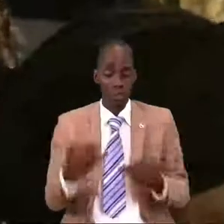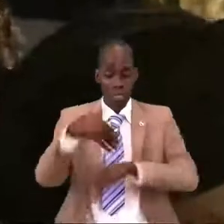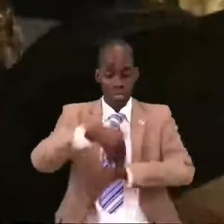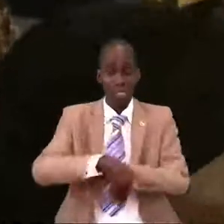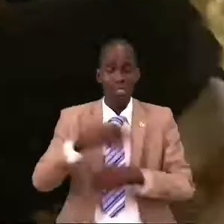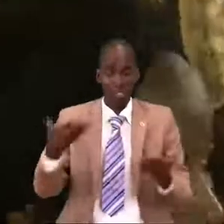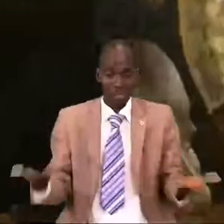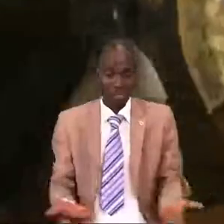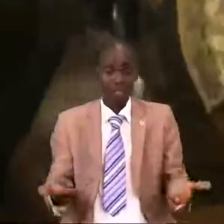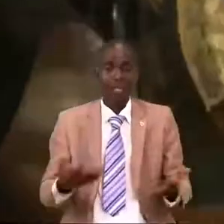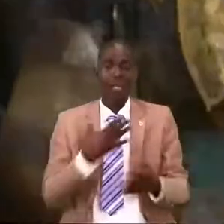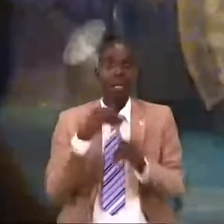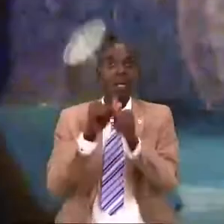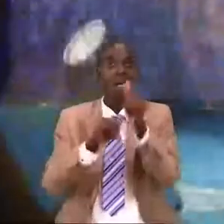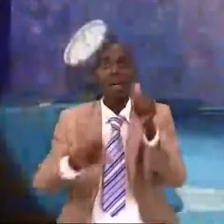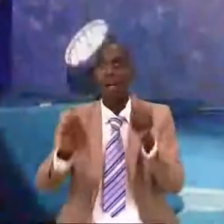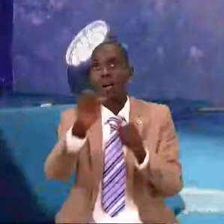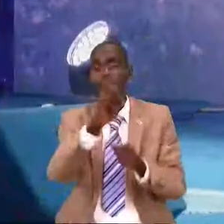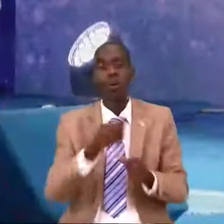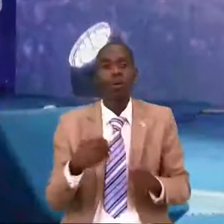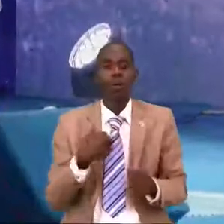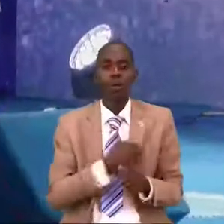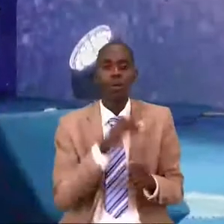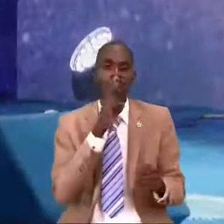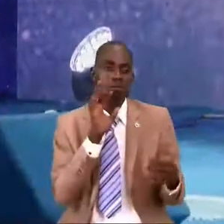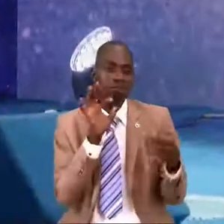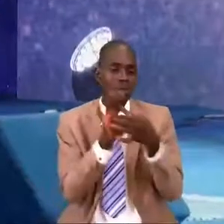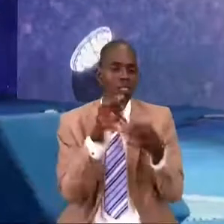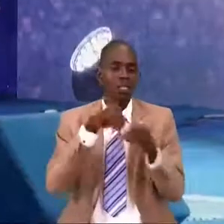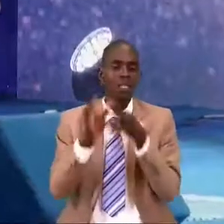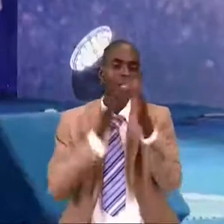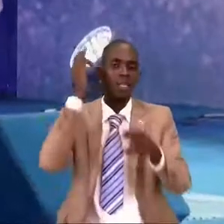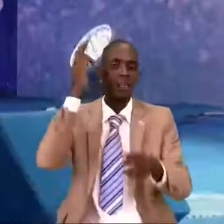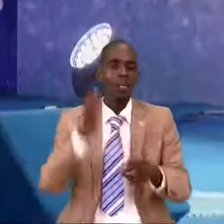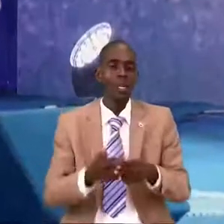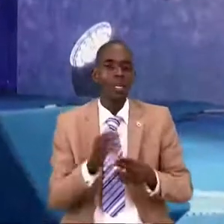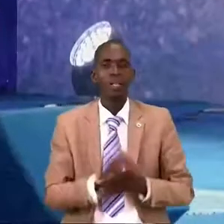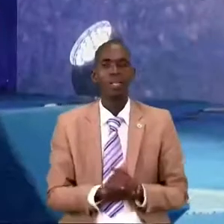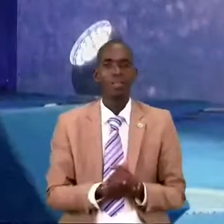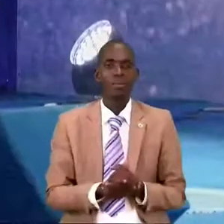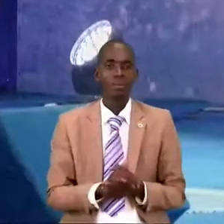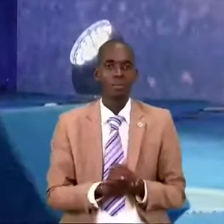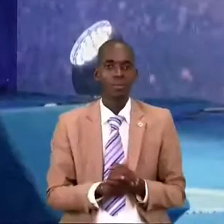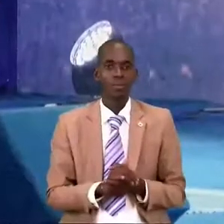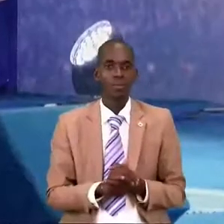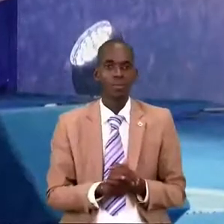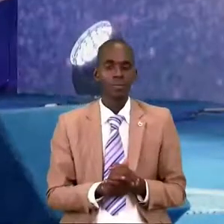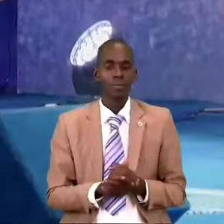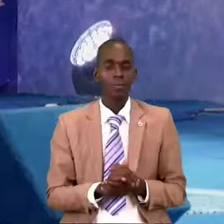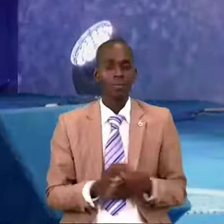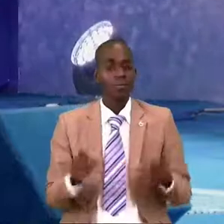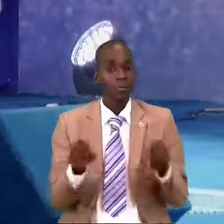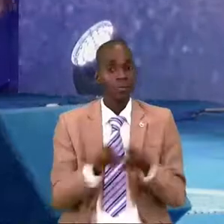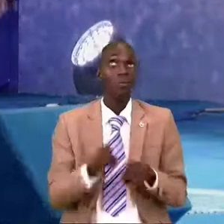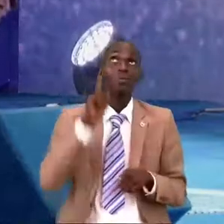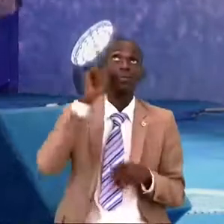de Jésus. Comme il pardonne toutes les iniquités,